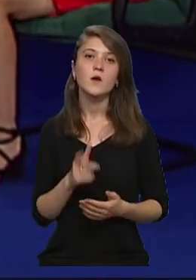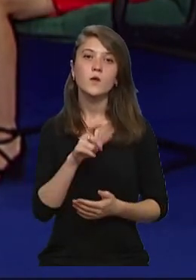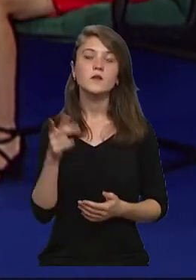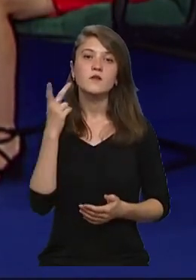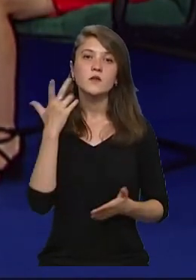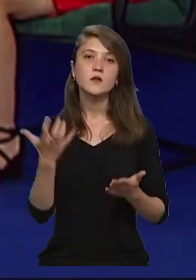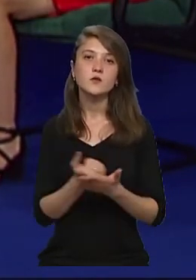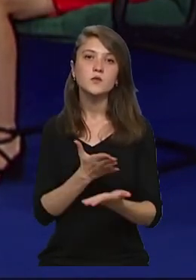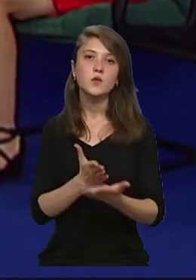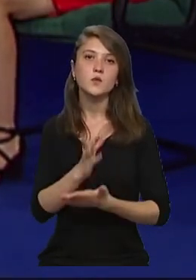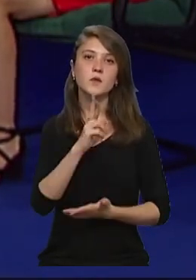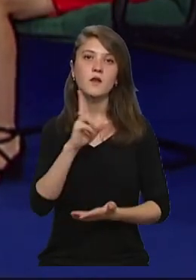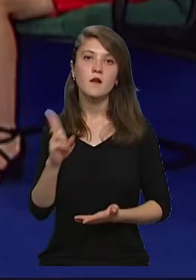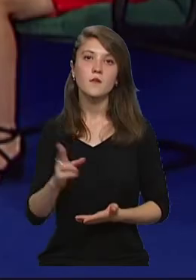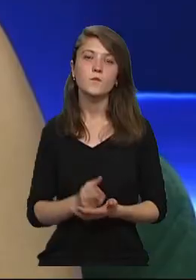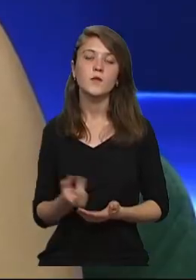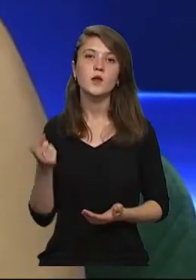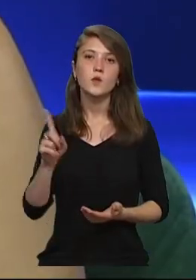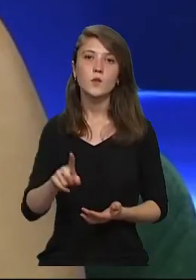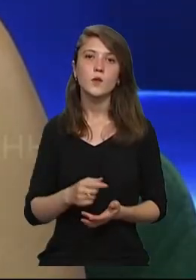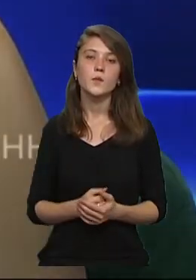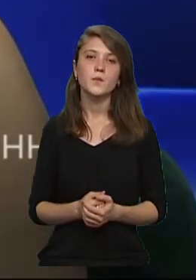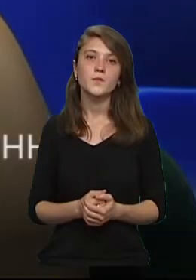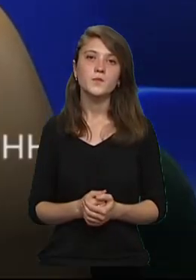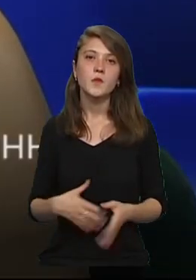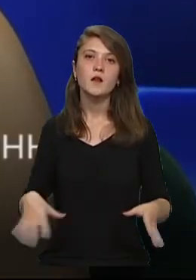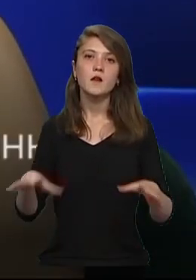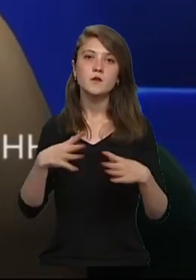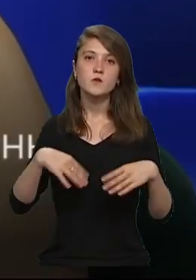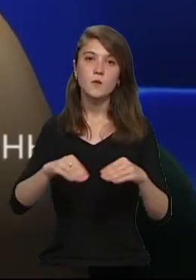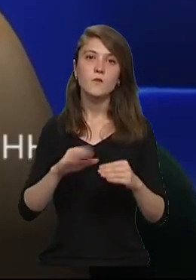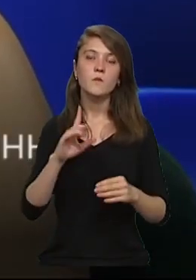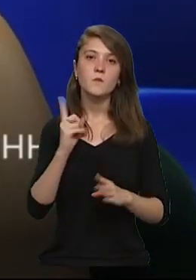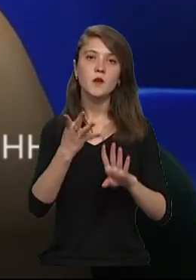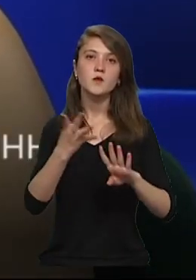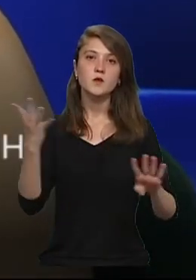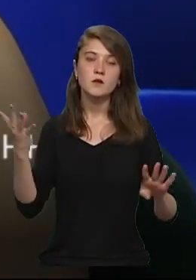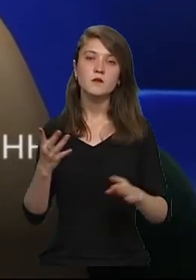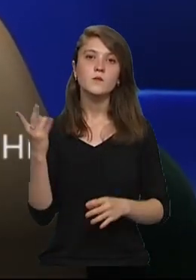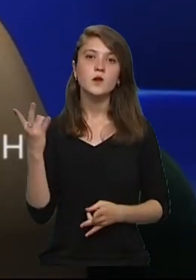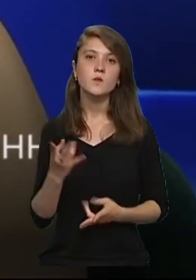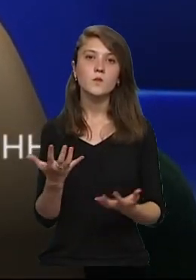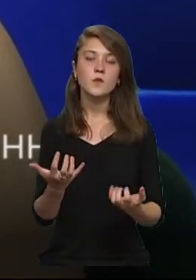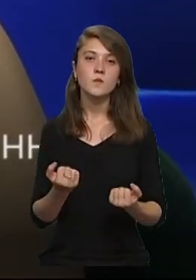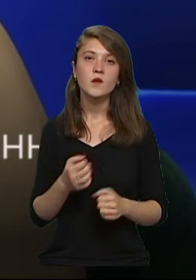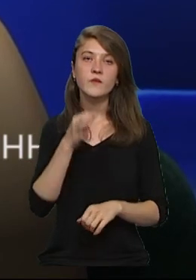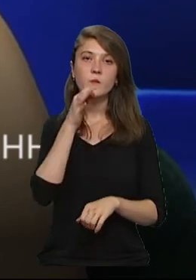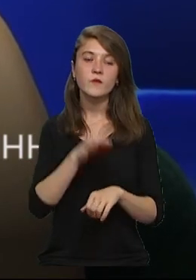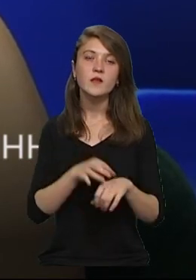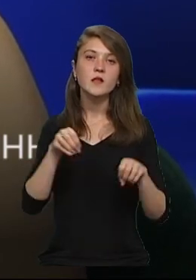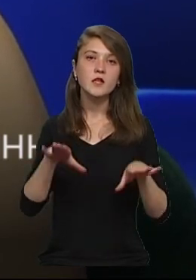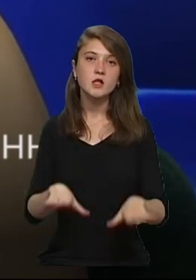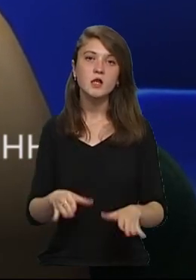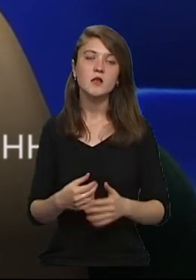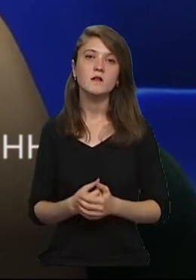знайдуть спосіб як. Тому разом, в першу чергу, треба приймати відповідні